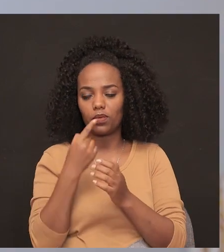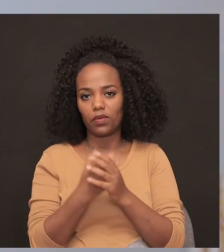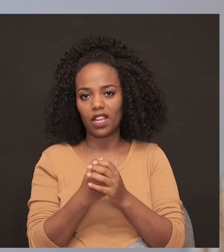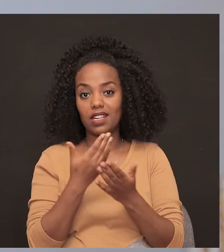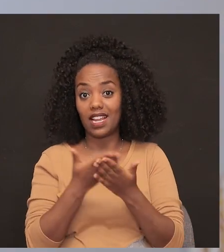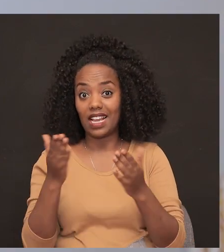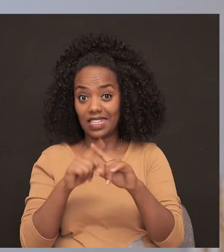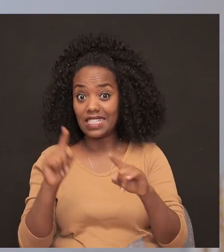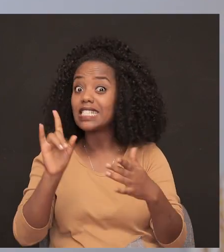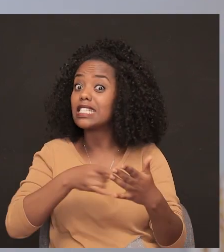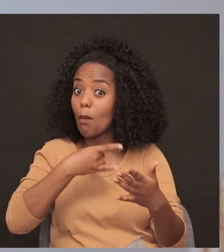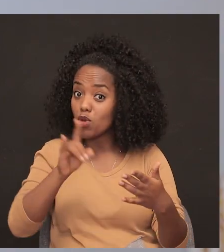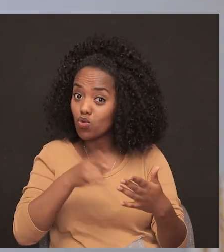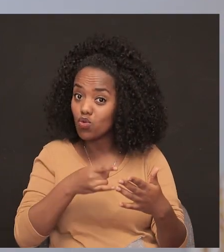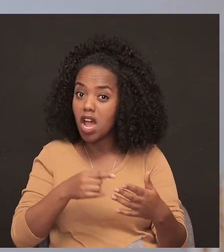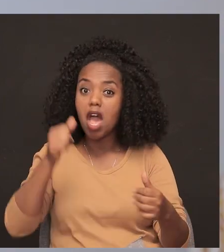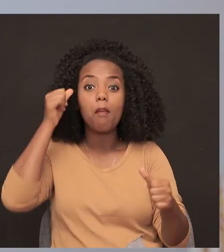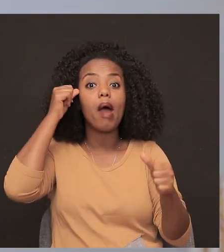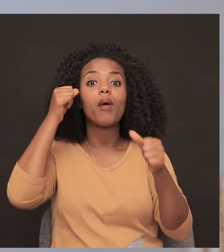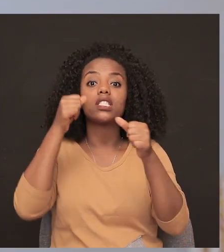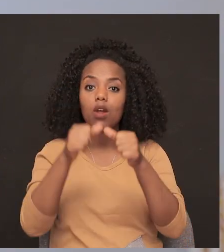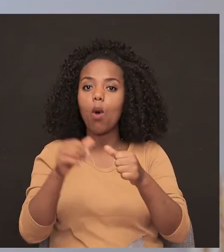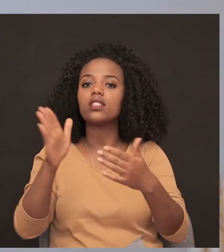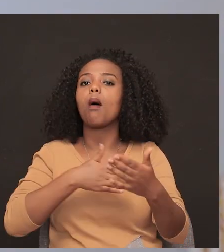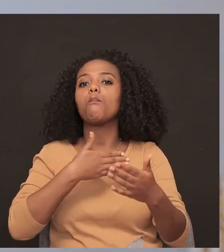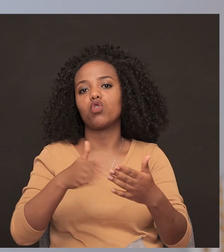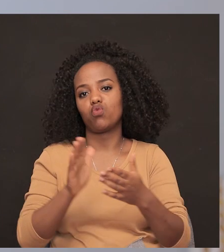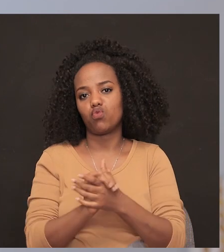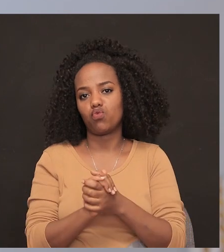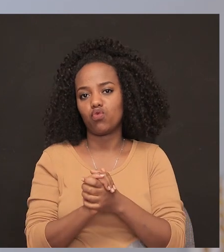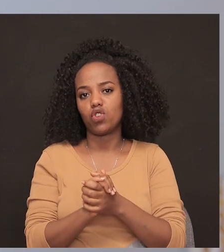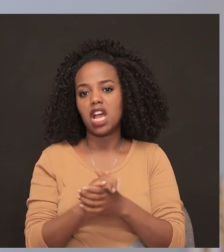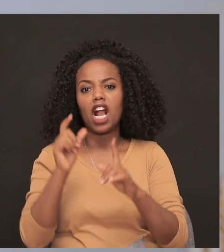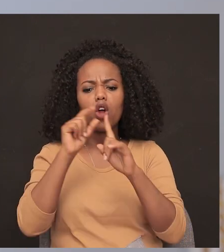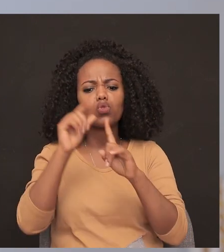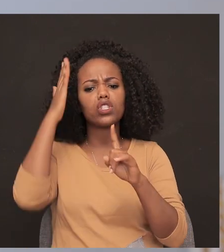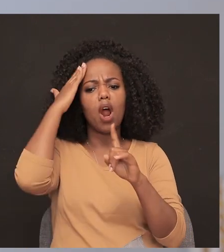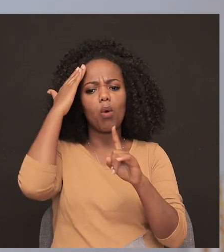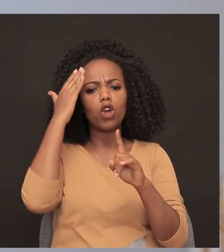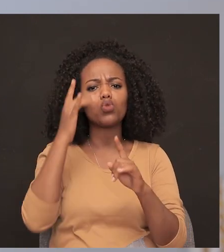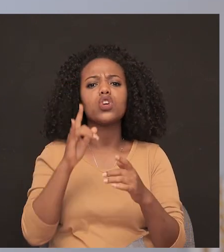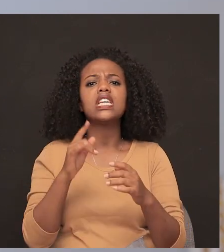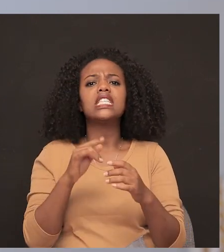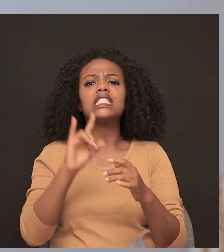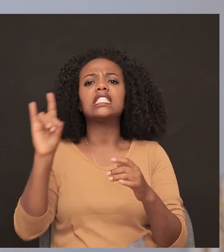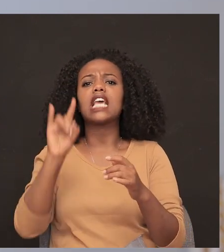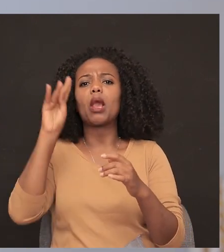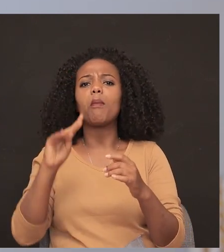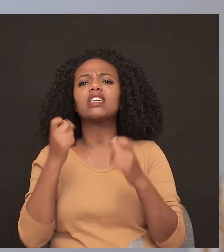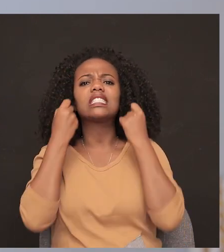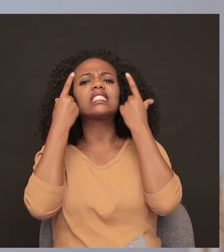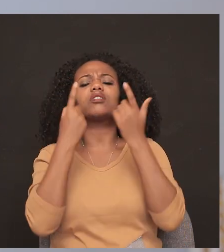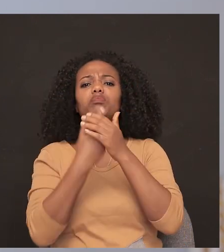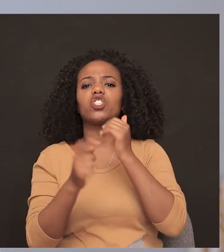ነገር ግን ስትዘምሩ በማስተዋል ዘምሩ። ቃሎቹን ስላወቃችሁ ዜማውን ስለተረዳችሁ